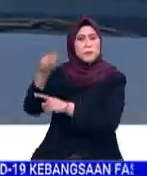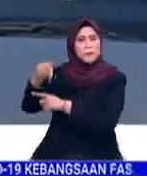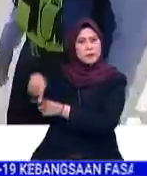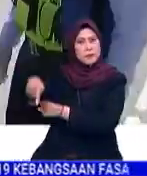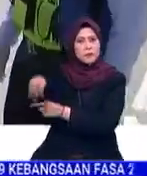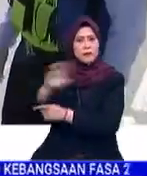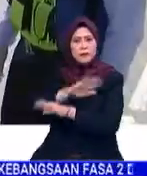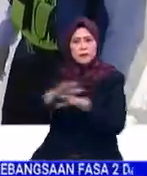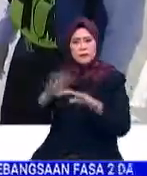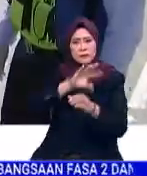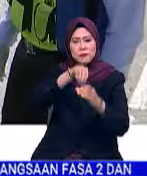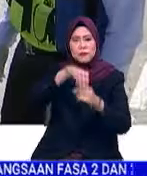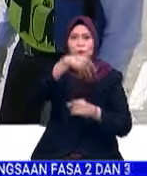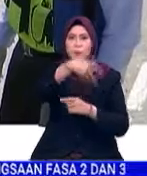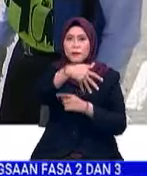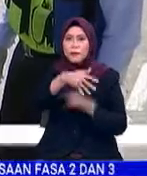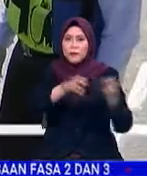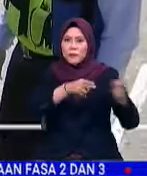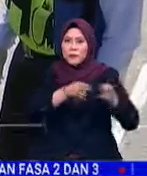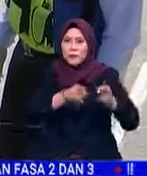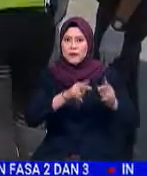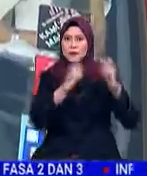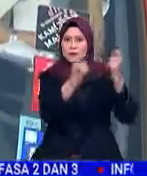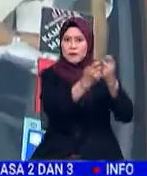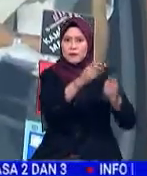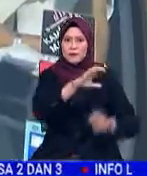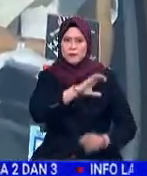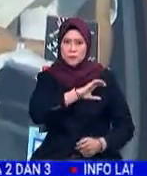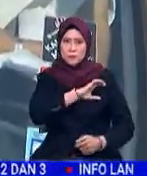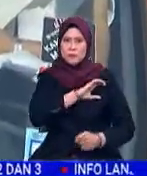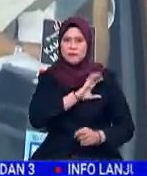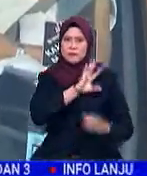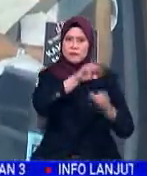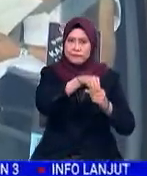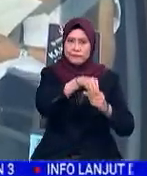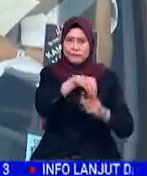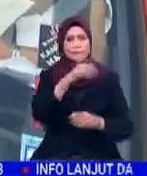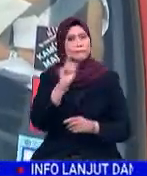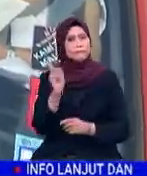SPP tidak sepatutnya campur tangan dalam pengurusan pasukan PDRM.